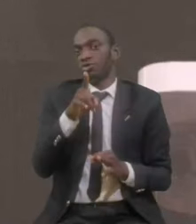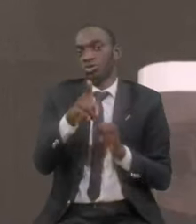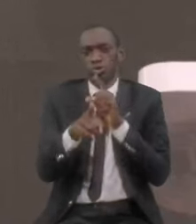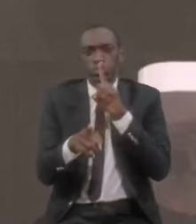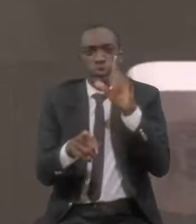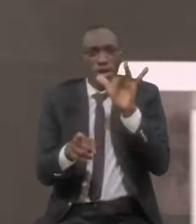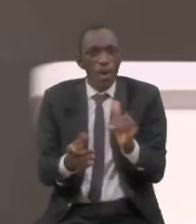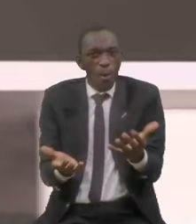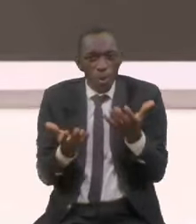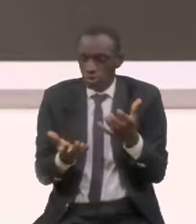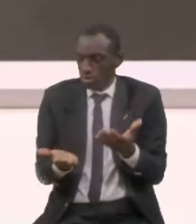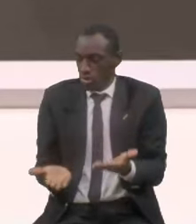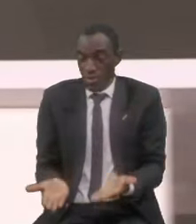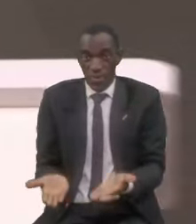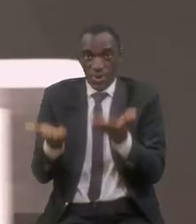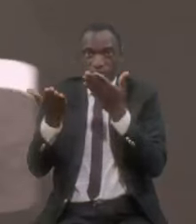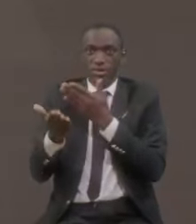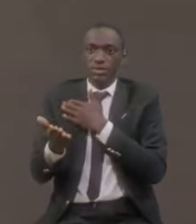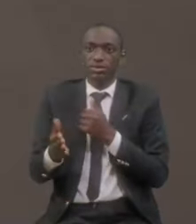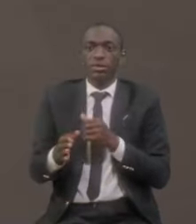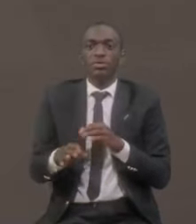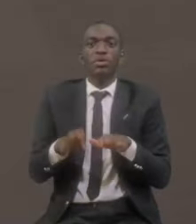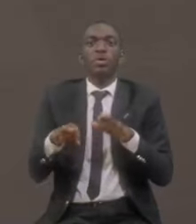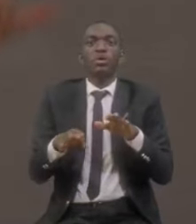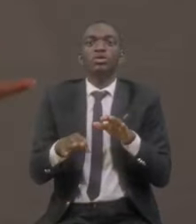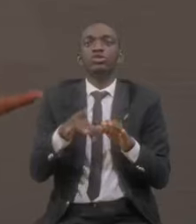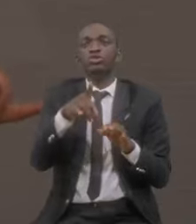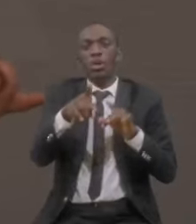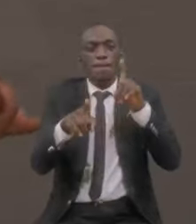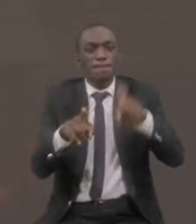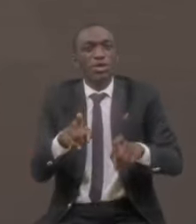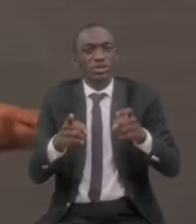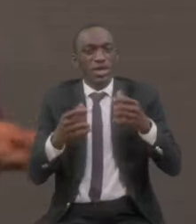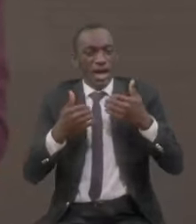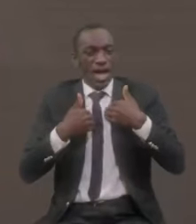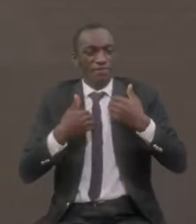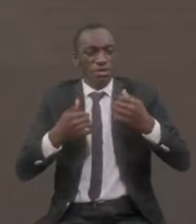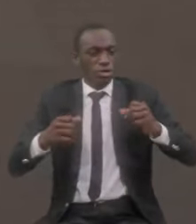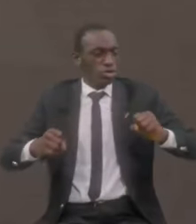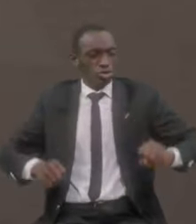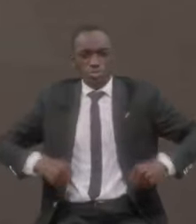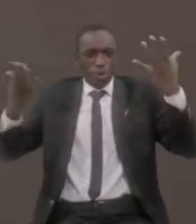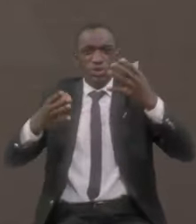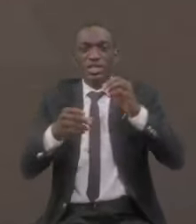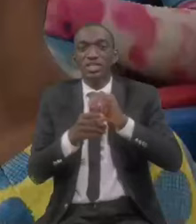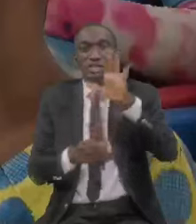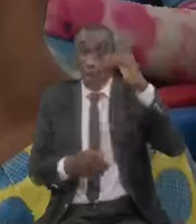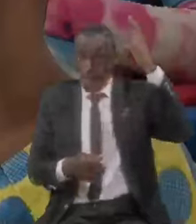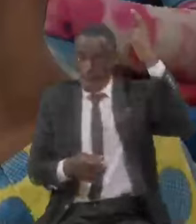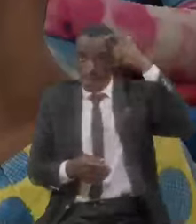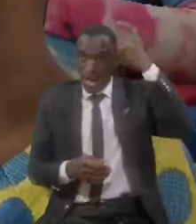veux te lever, marcher, qu'il y ait une explosion. Peut-être dans ton cerveau, dans ton esprit, dans